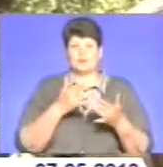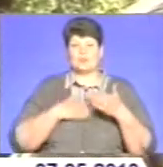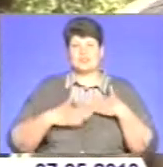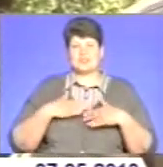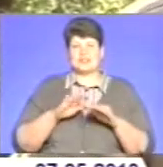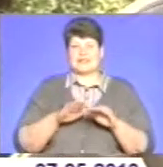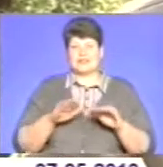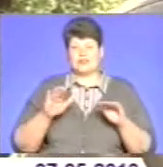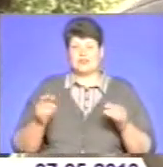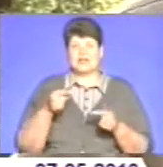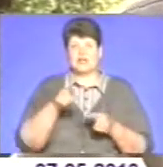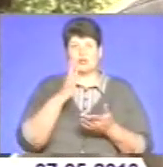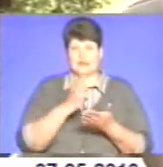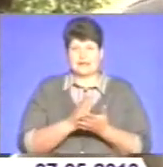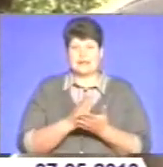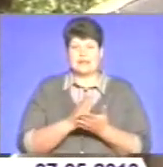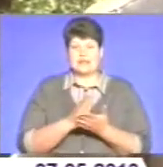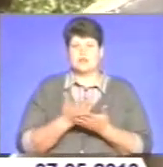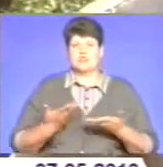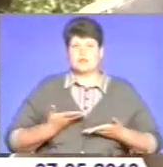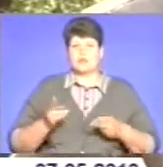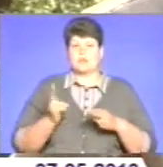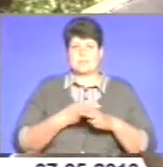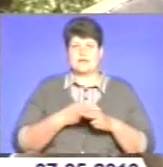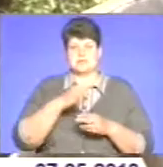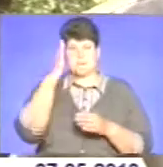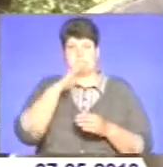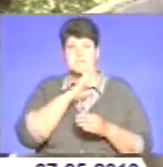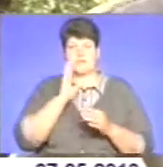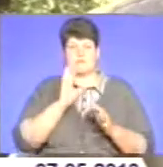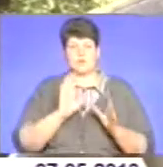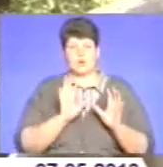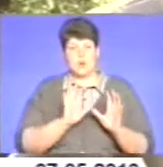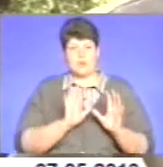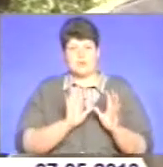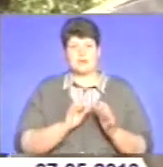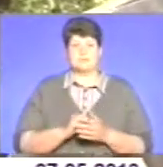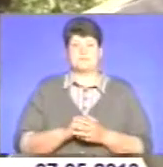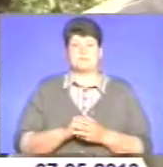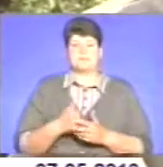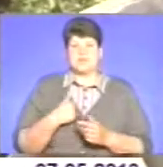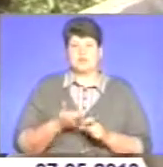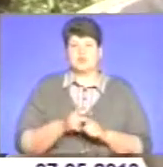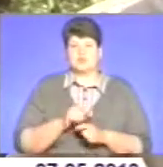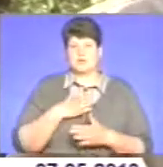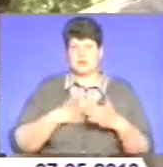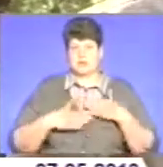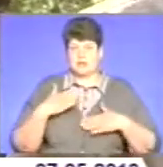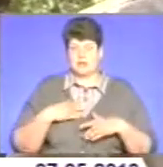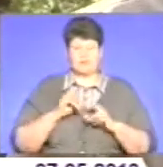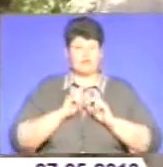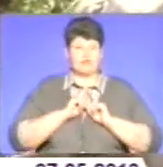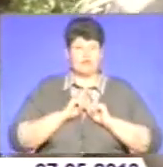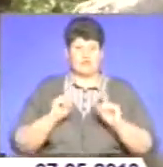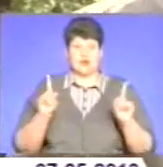тих діточок, які тут є, які живуть без батьківської опіки, але знаєте, дуже приємно. Вражений,